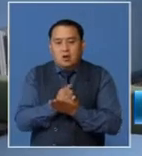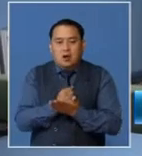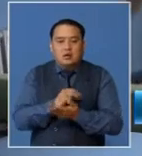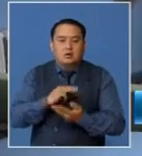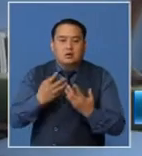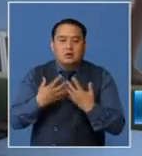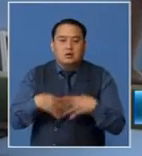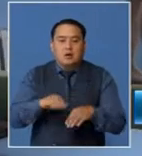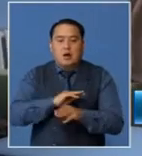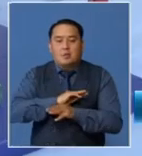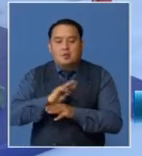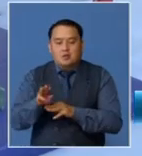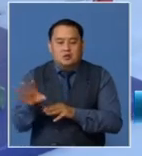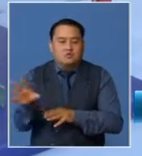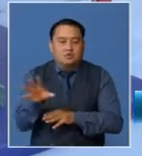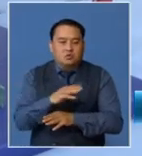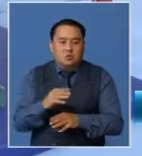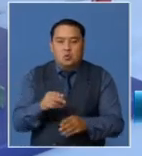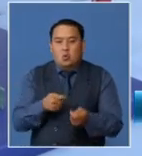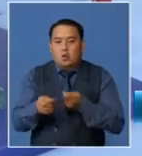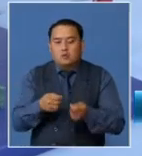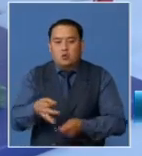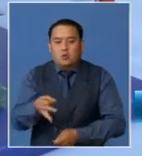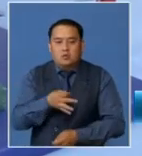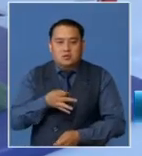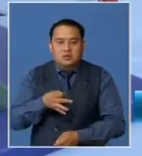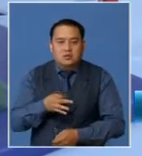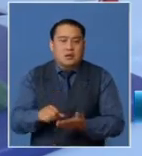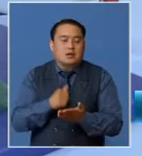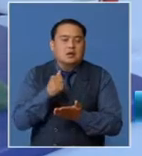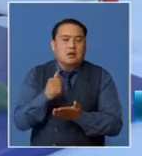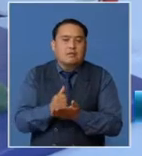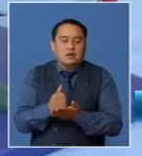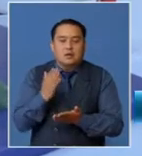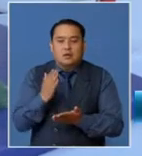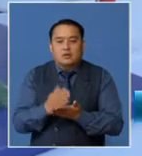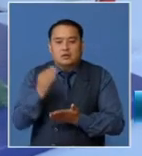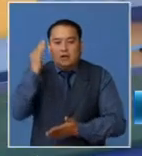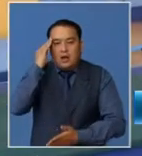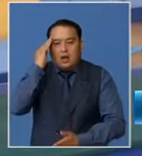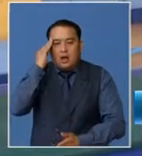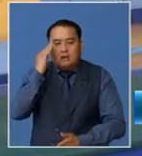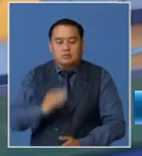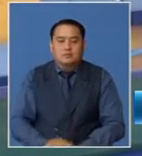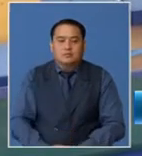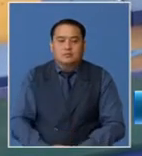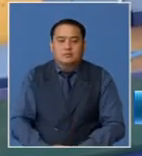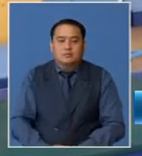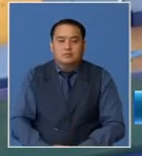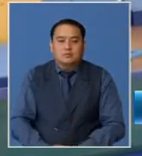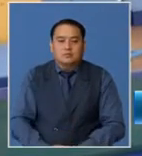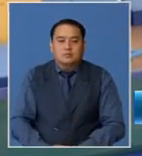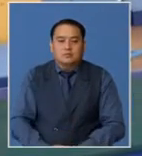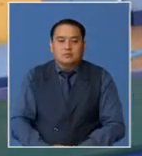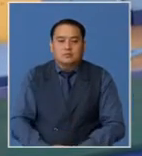оснащенная материальная база, и внимание со стороны руководства области. И самое главное, есть талантливые и перспективные дети в каждом